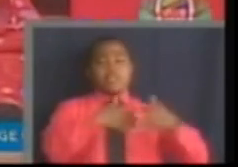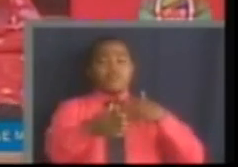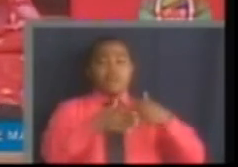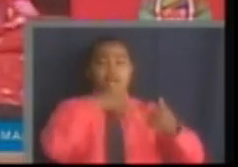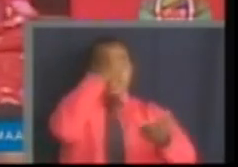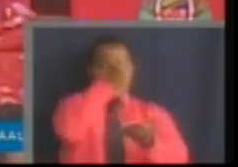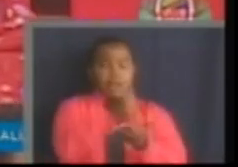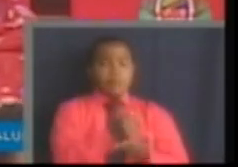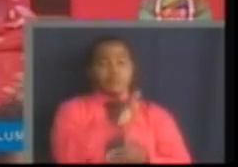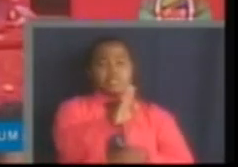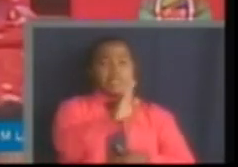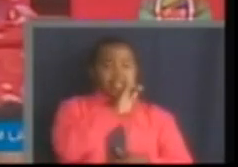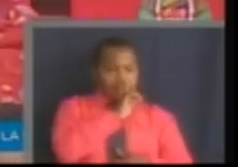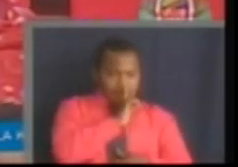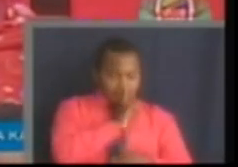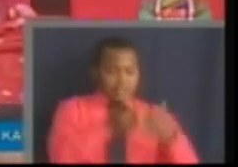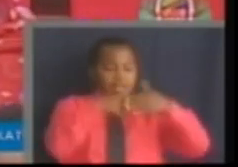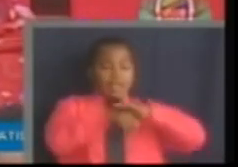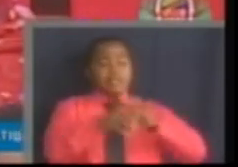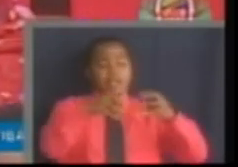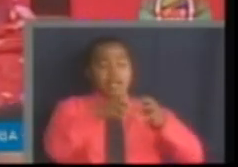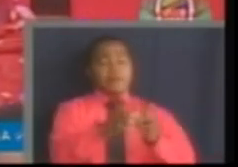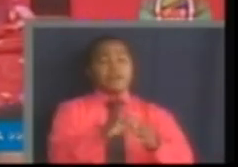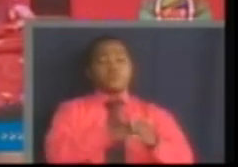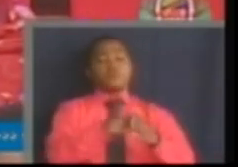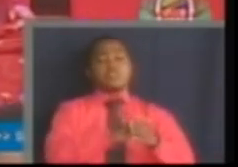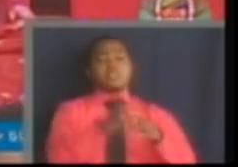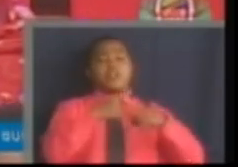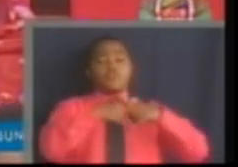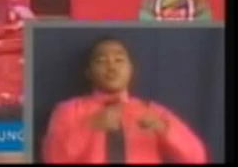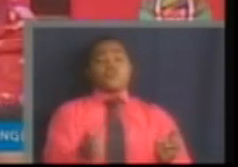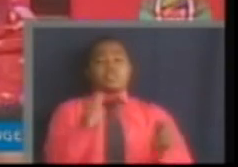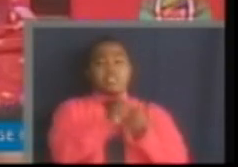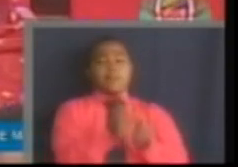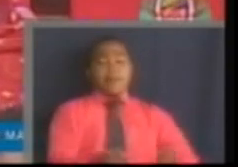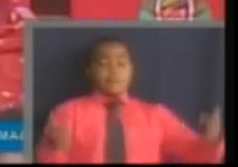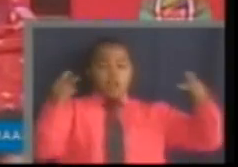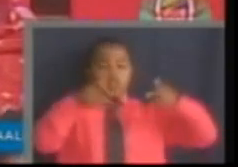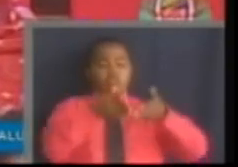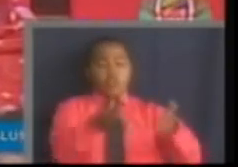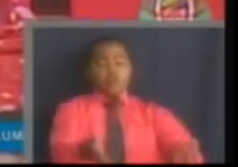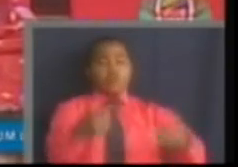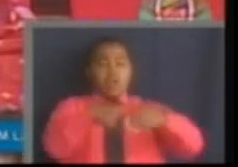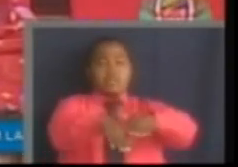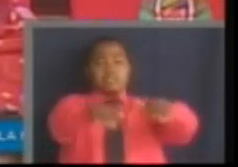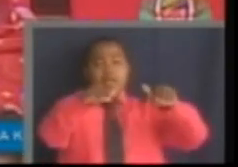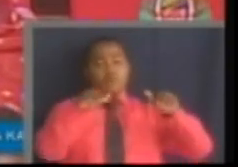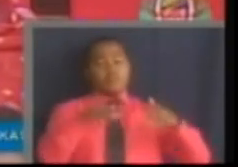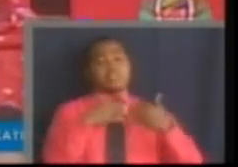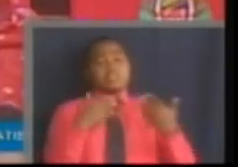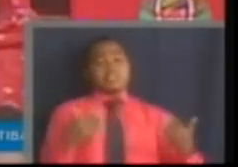kwa siri kwenye kamati husika, tofauti na mambo ambayo yanaletwa ndani ya ukumbi huu wa bunge hili. Sasa mheshimiwa